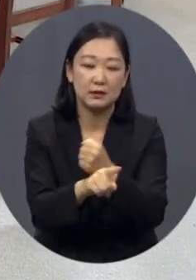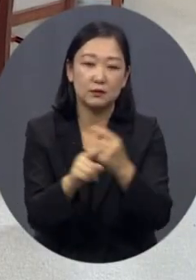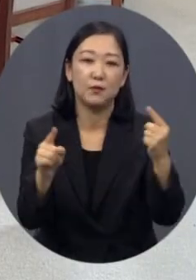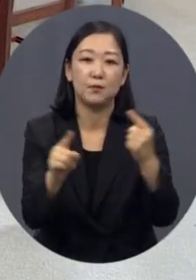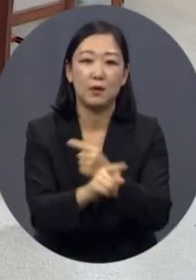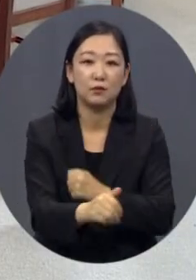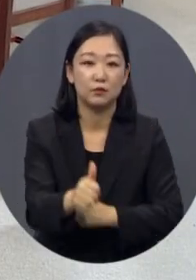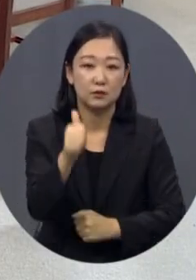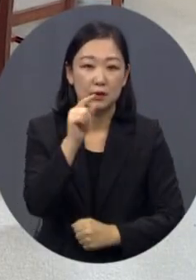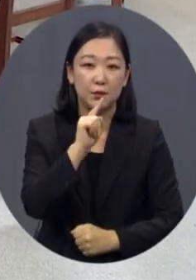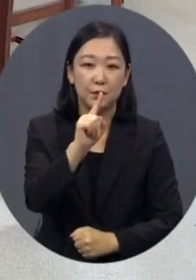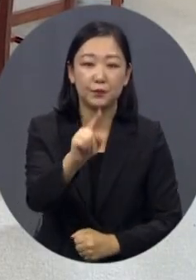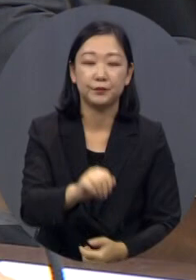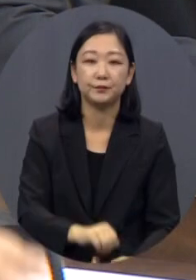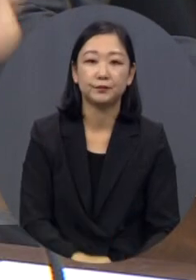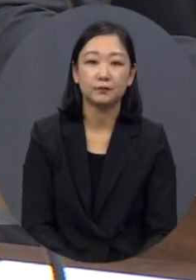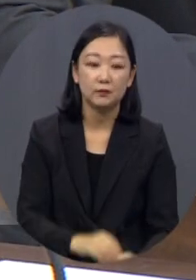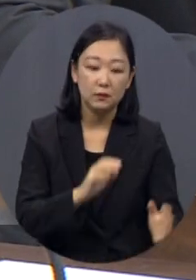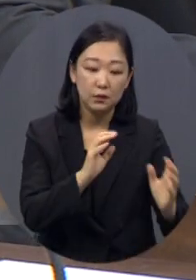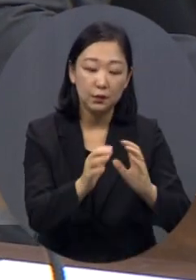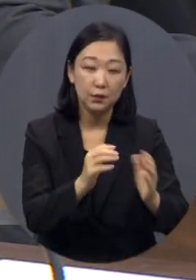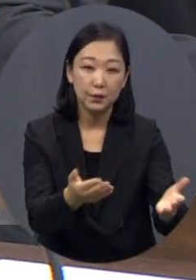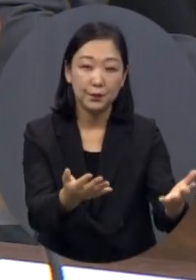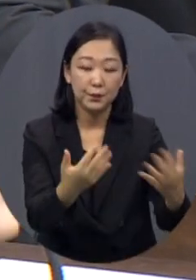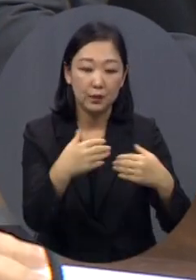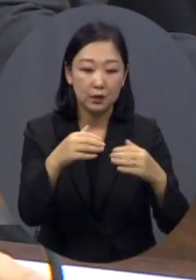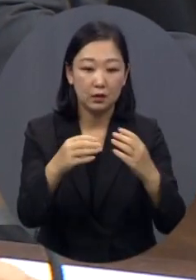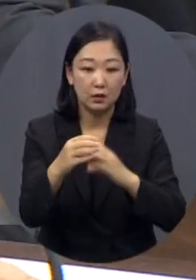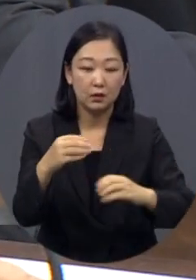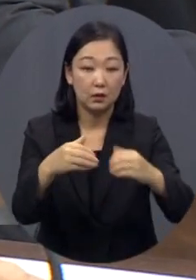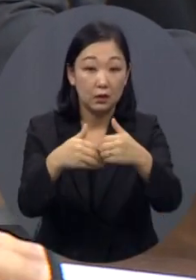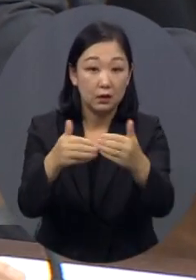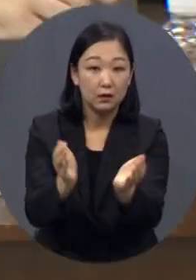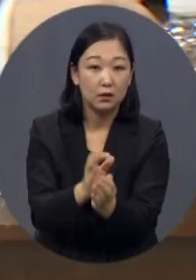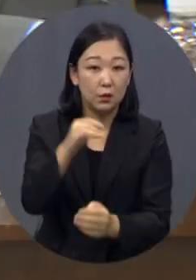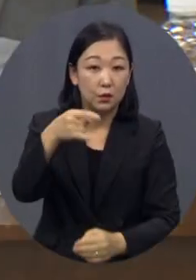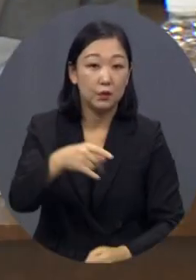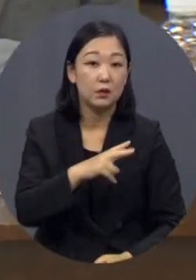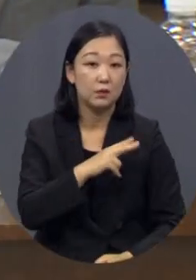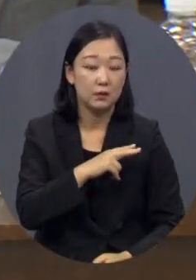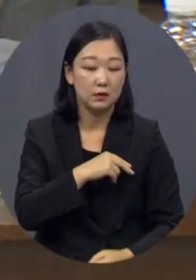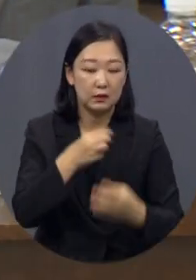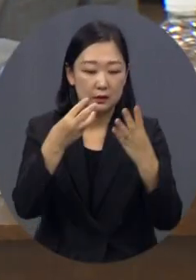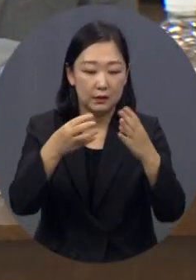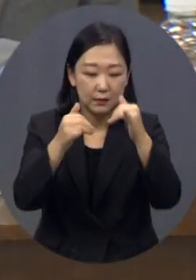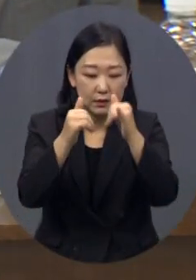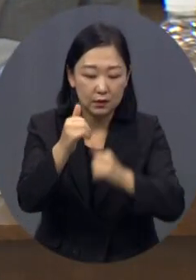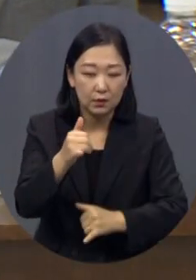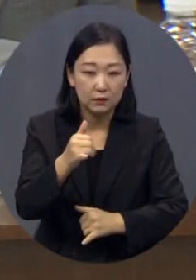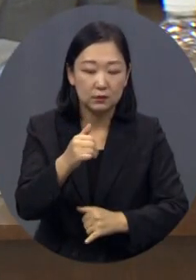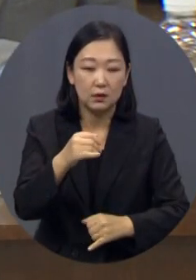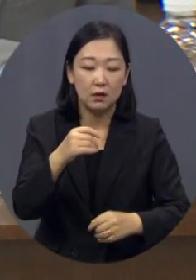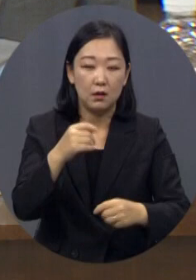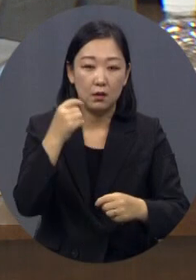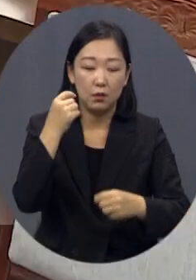개정하자고 주장했습니다. 토론회를 주최한 더불어민주당 미성곤 의원은 4.3 역사 왜곡을